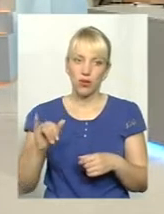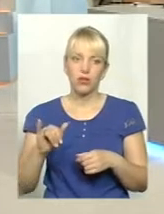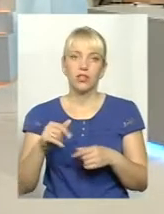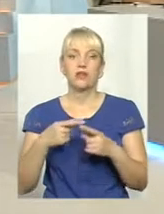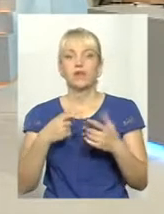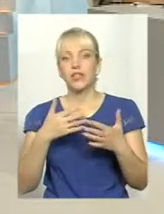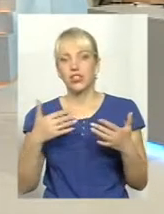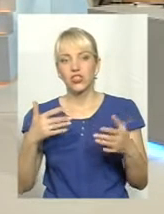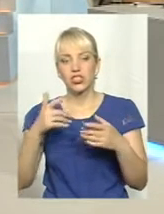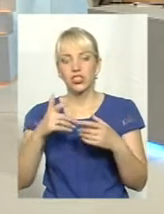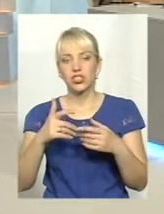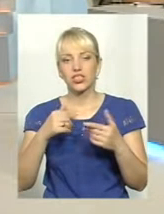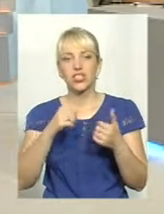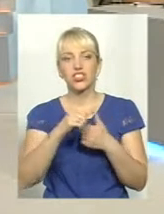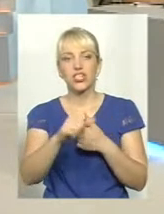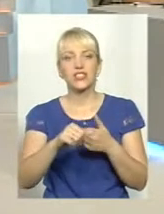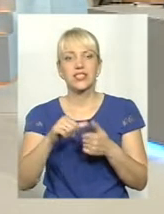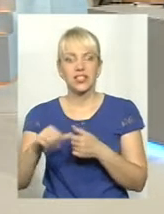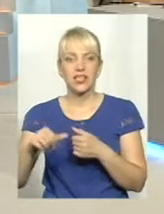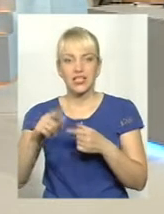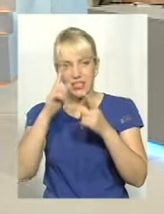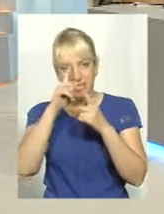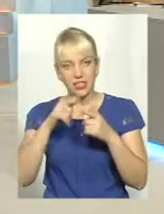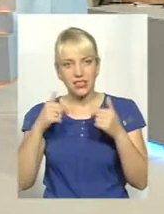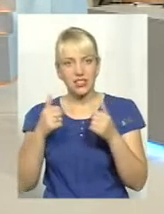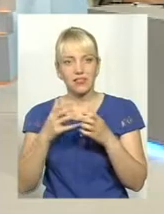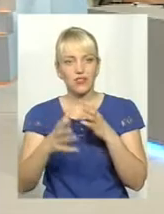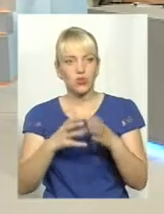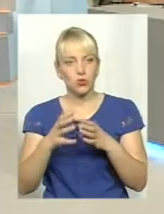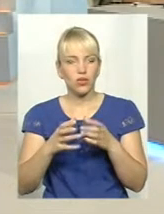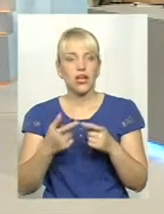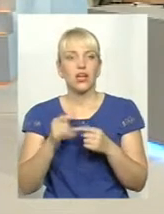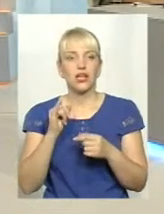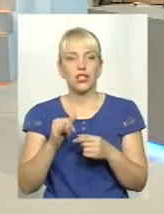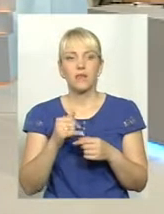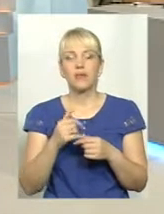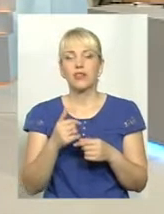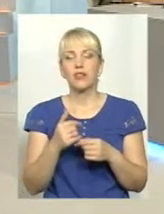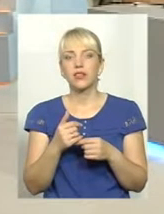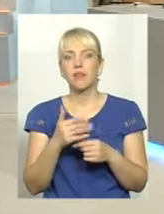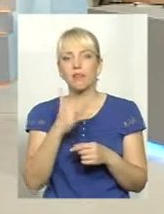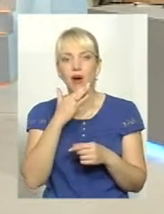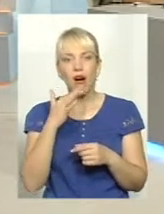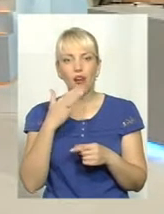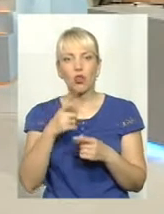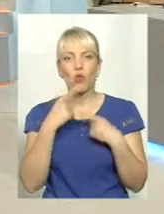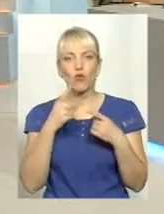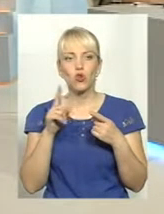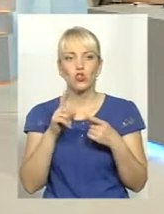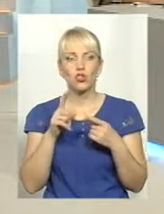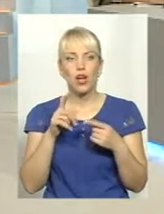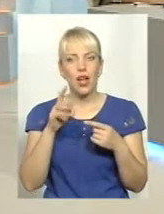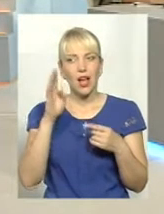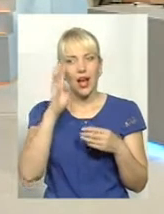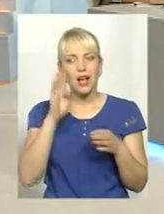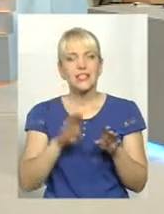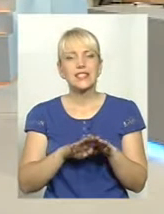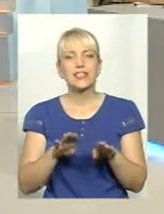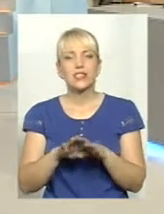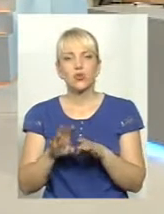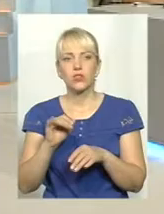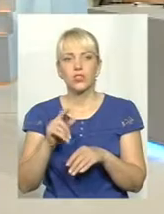відпочивати. Разом з тим у нас є гарні поля, у нас гарна продукція. І ми можемо наситити сьогодні ринок і України,